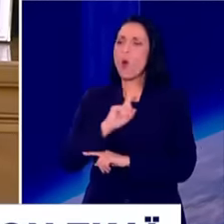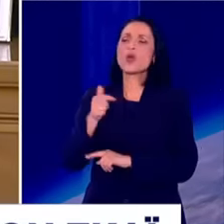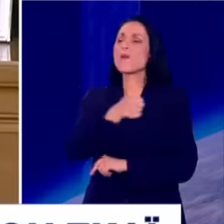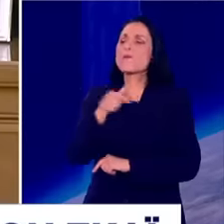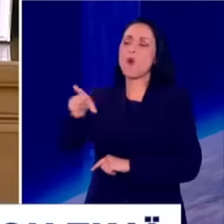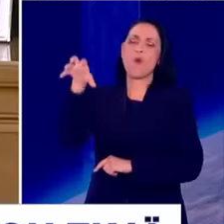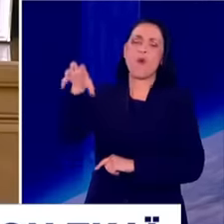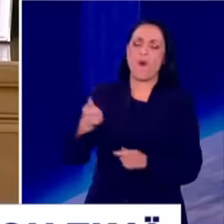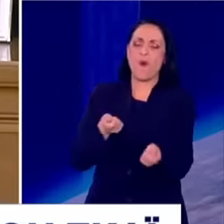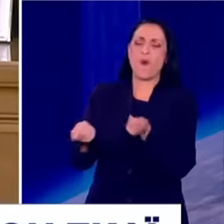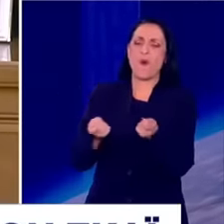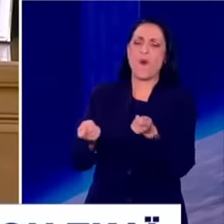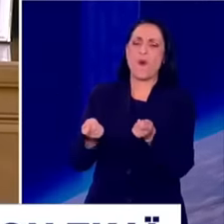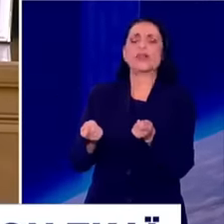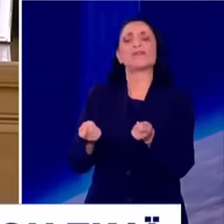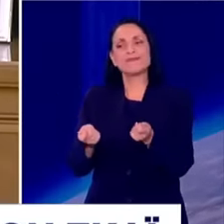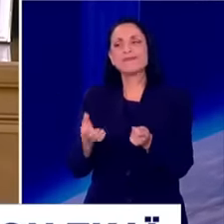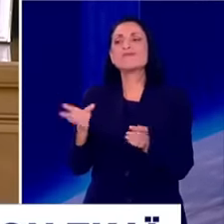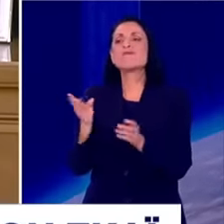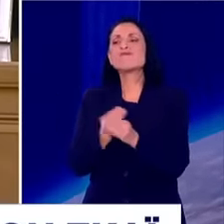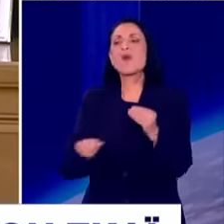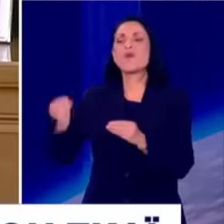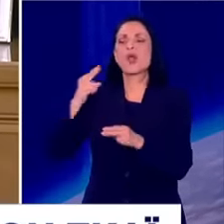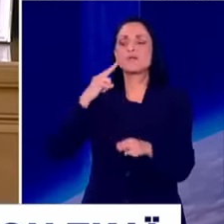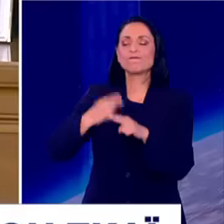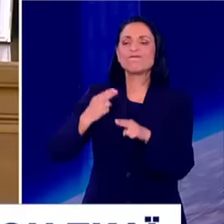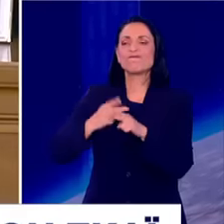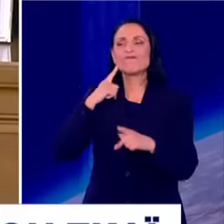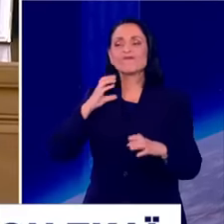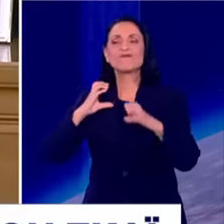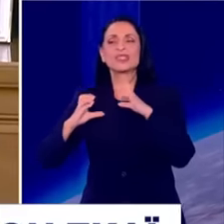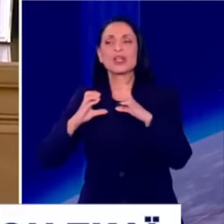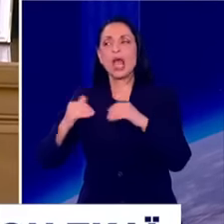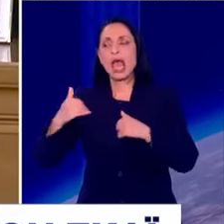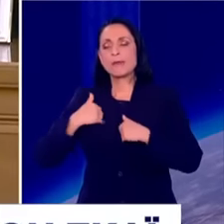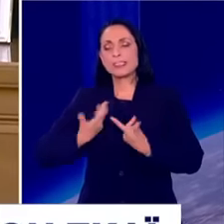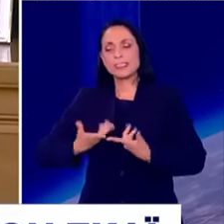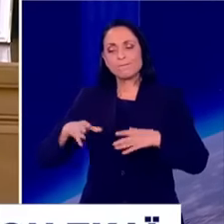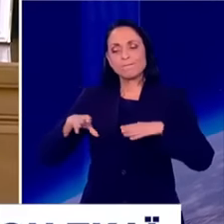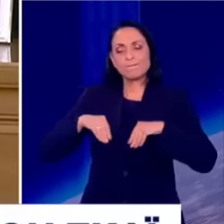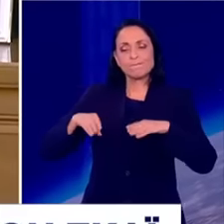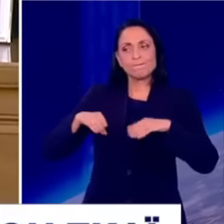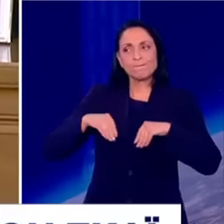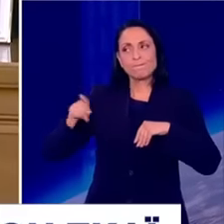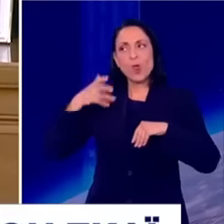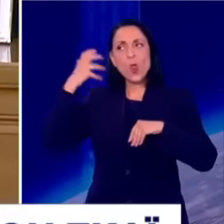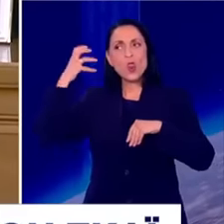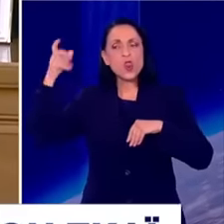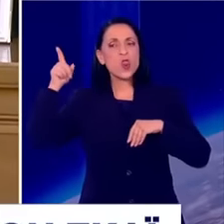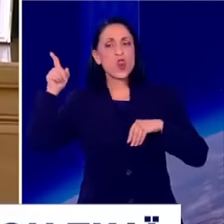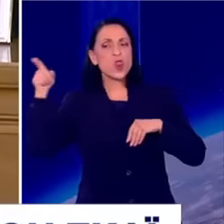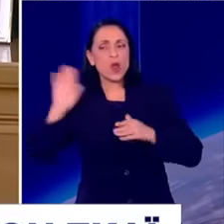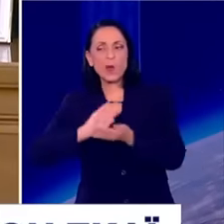πεδίο. Αναφέρομαι κυρίως στην επικοινωνία και στην ανοχή την οποία δείξαμε στις διάφορες θεωρίες συνωμοσίες, οι οποίες